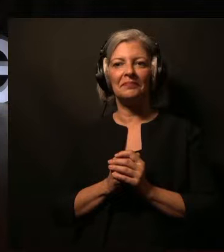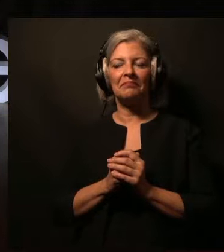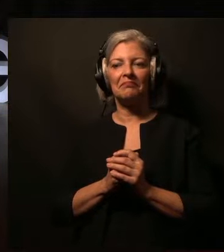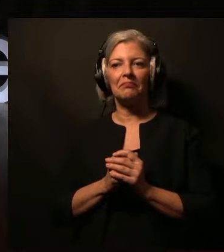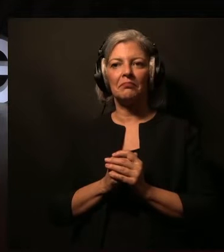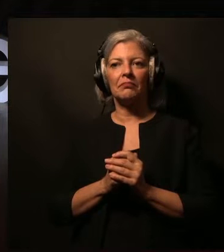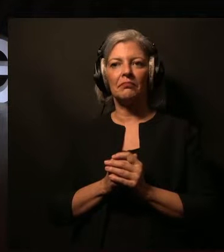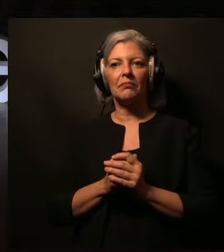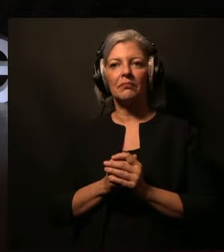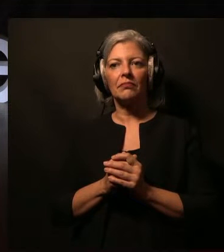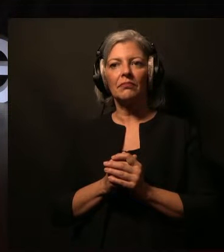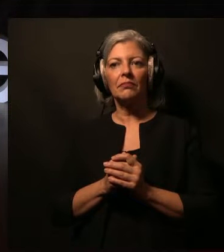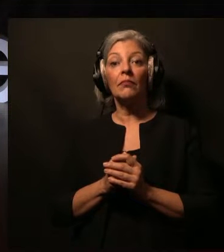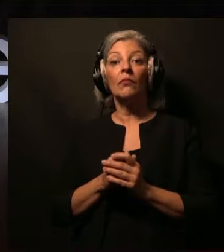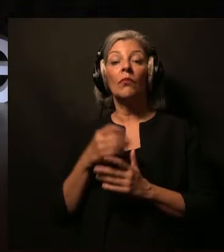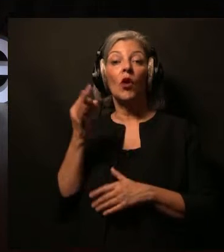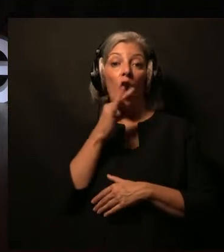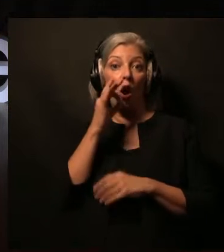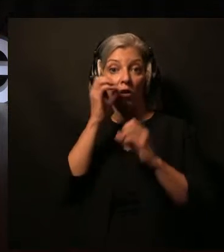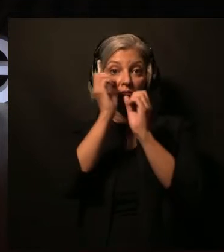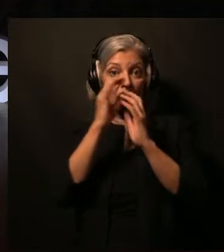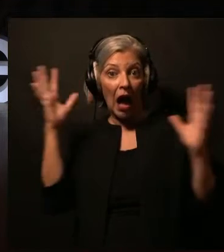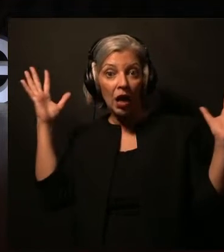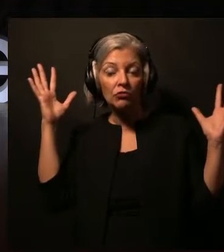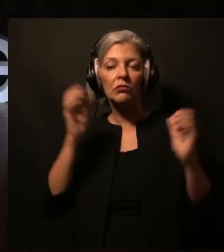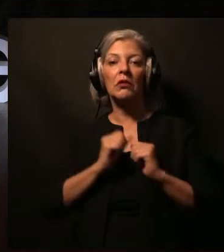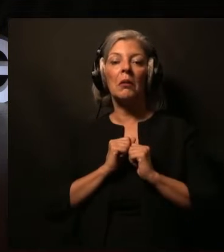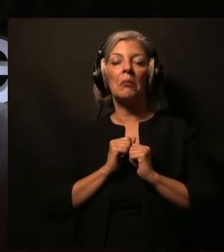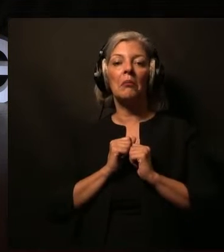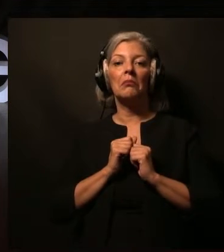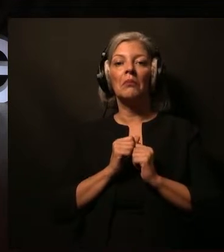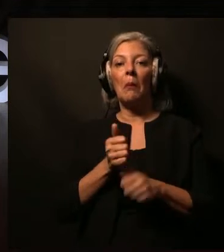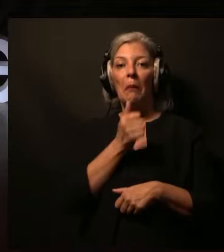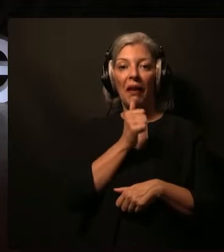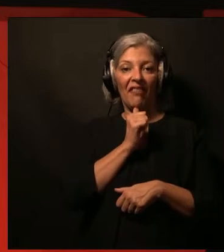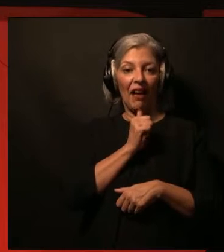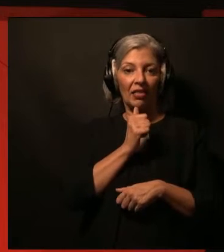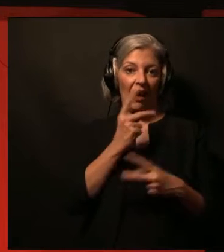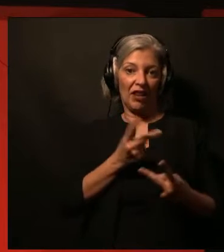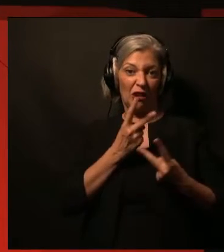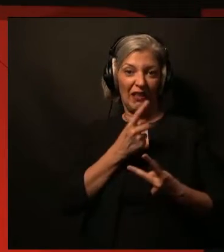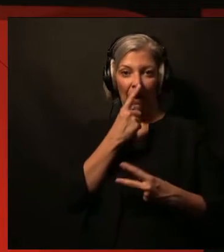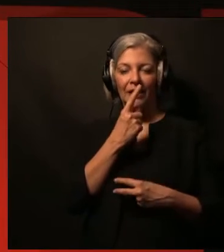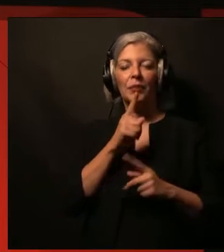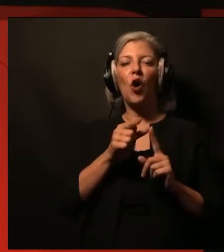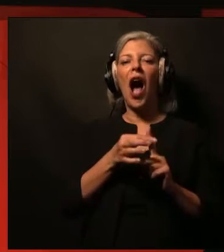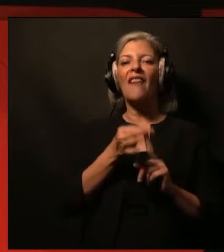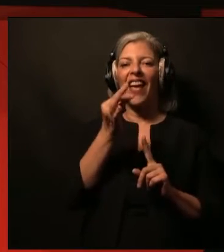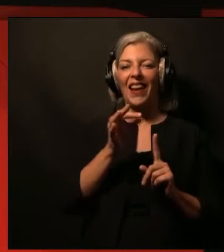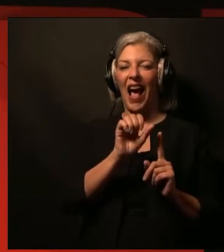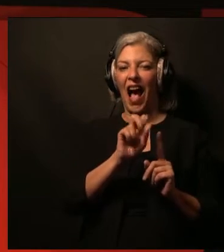Oppure possiamo passare dall'acquisto di una bevanda vegetale alla Vena classica in questo